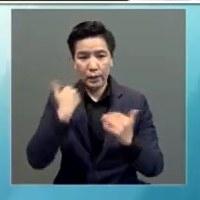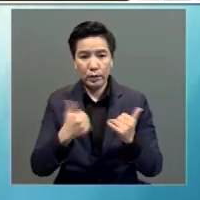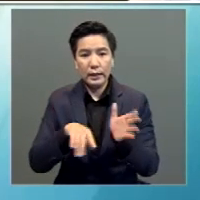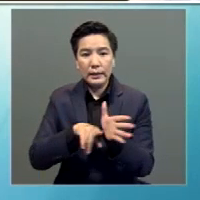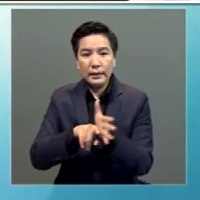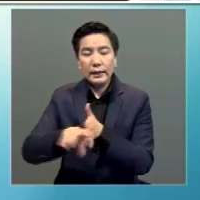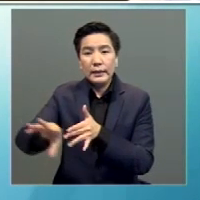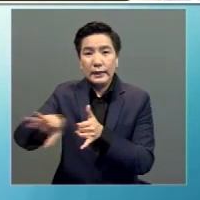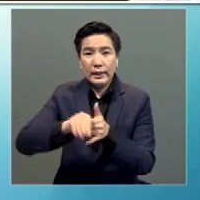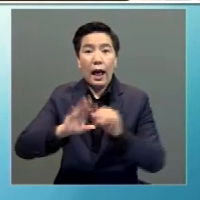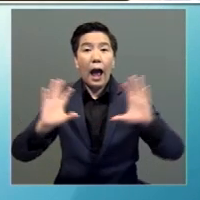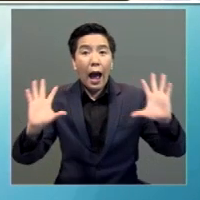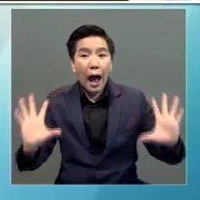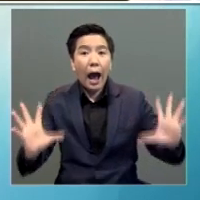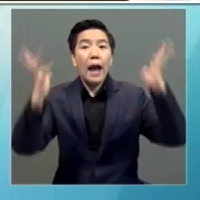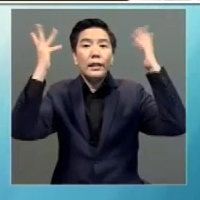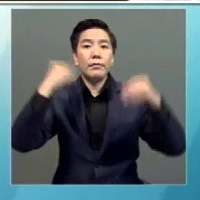มีผู้ป่วยที่หายแล้ว